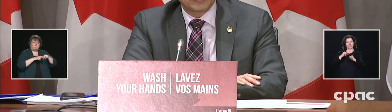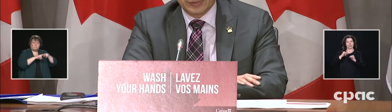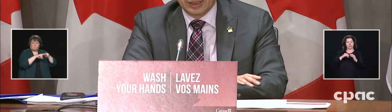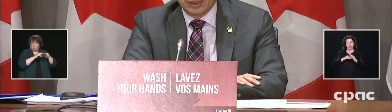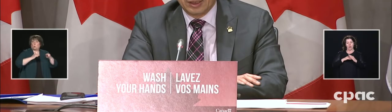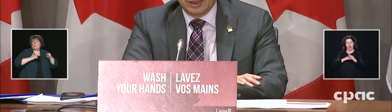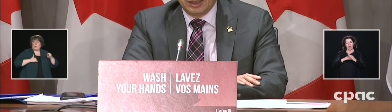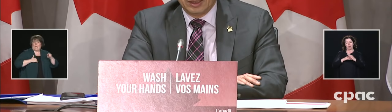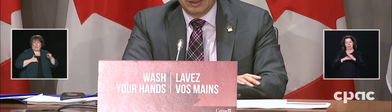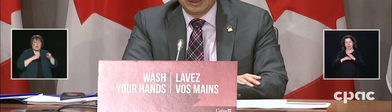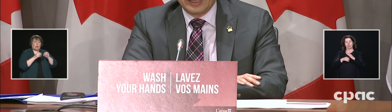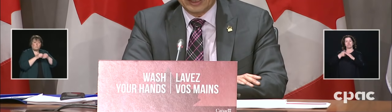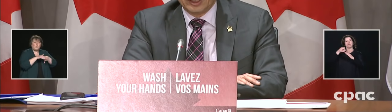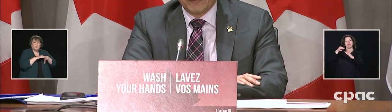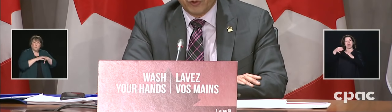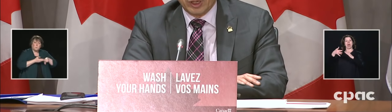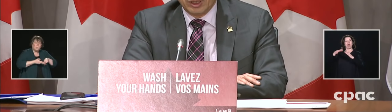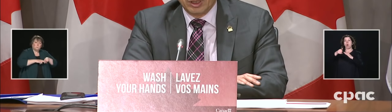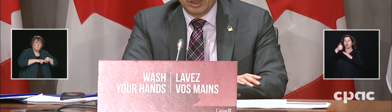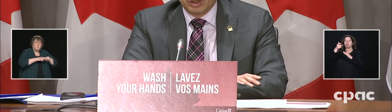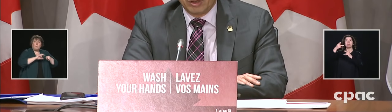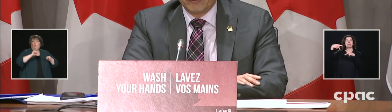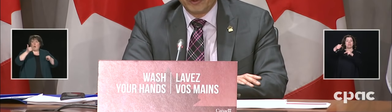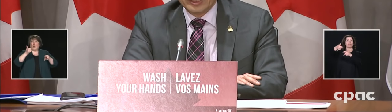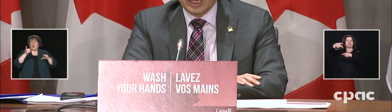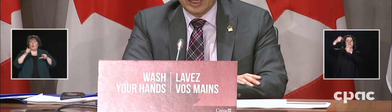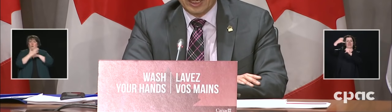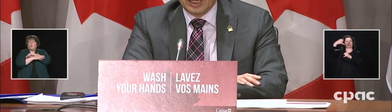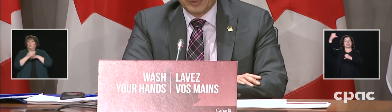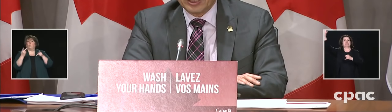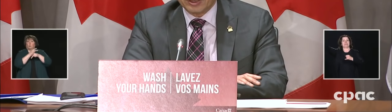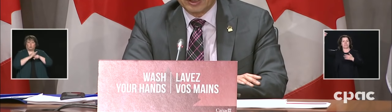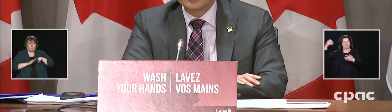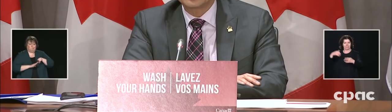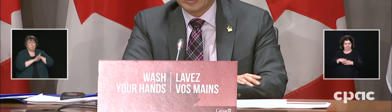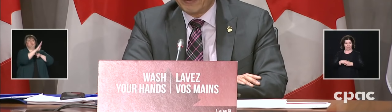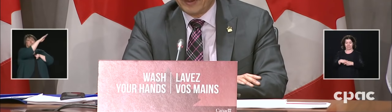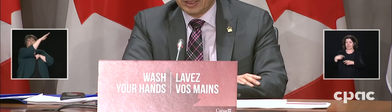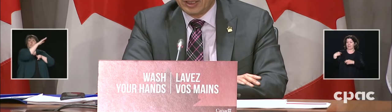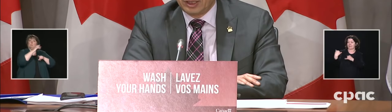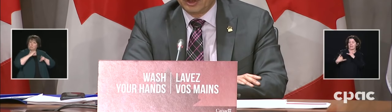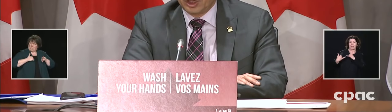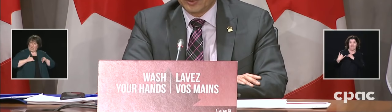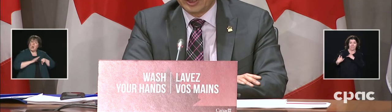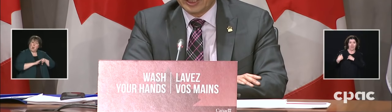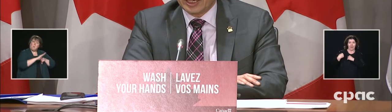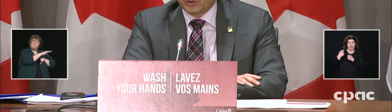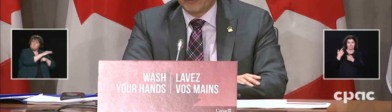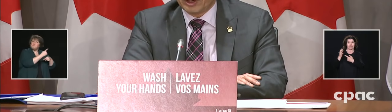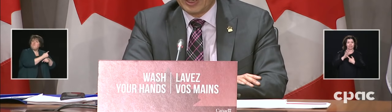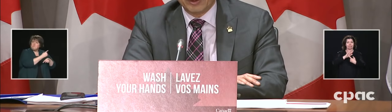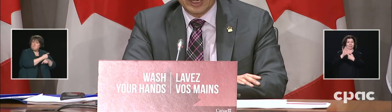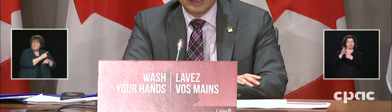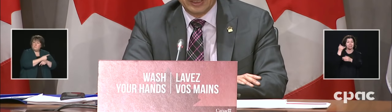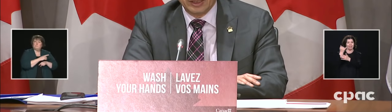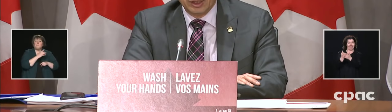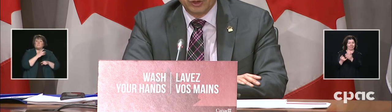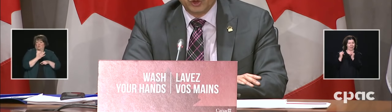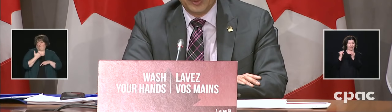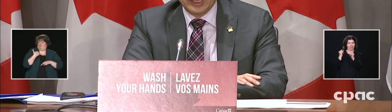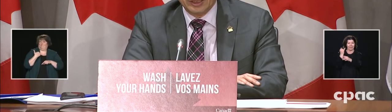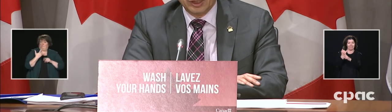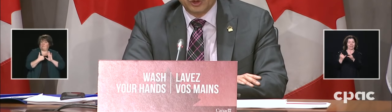pays. La dernière fois qu'on vous a présenté ce graphique, le nombre de cas confirmés au